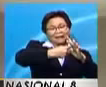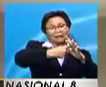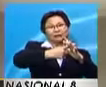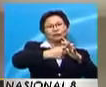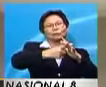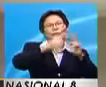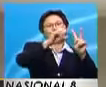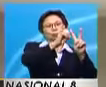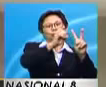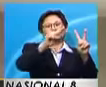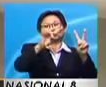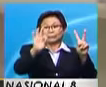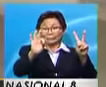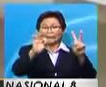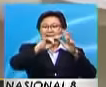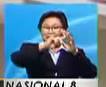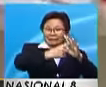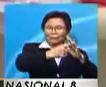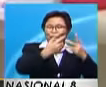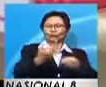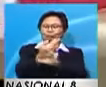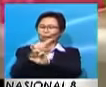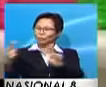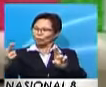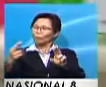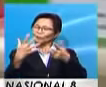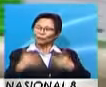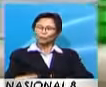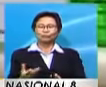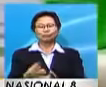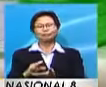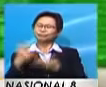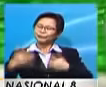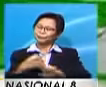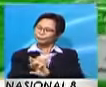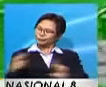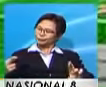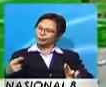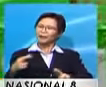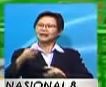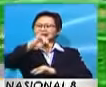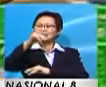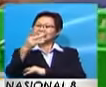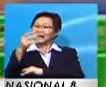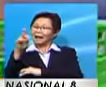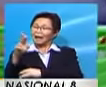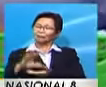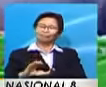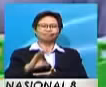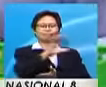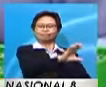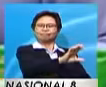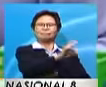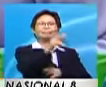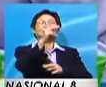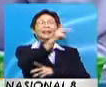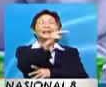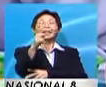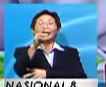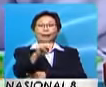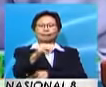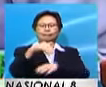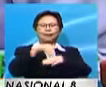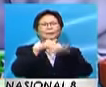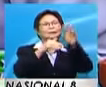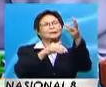sejak 2009 telah disiapkan dan diserahkan jabatan Segera ya kepada Kementerian Kesehatan pada